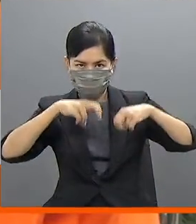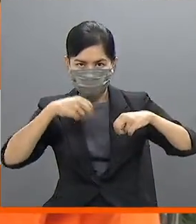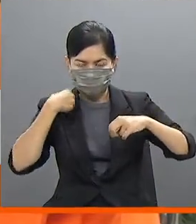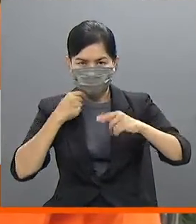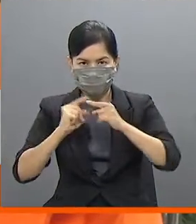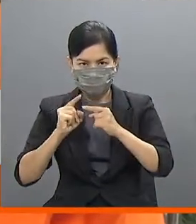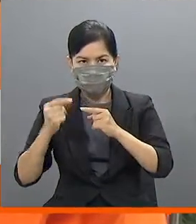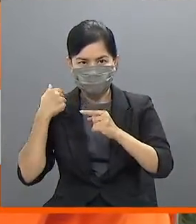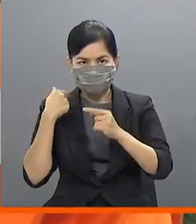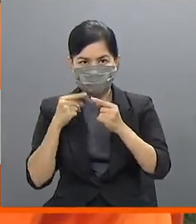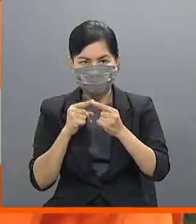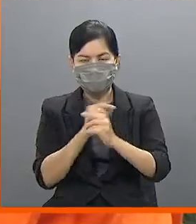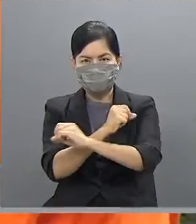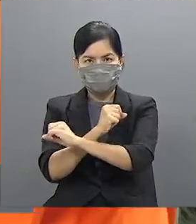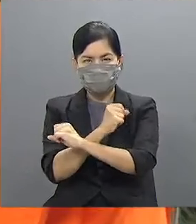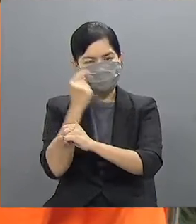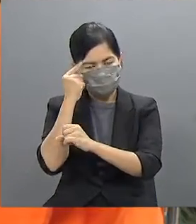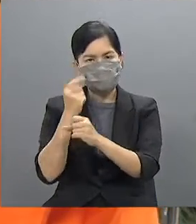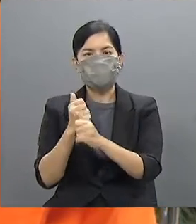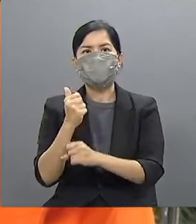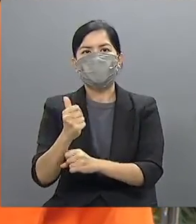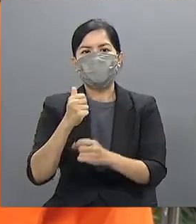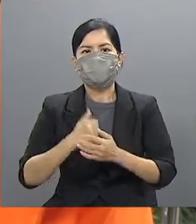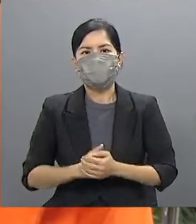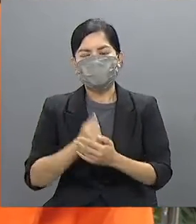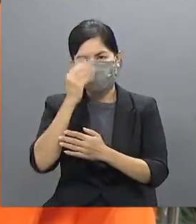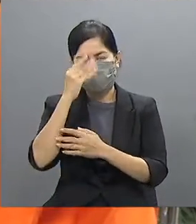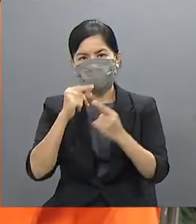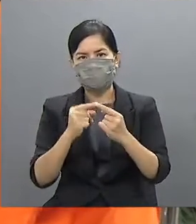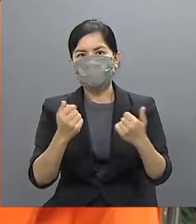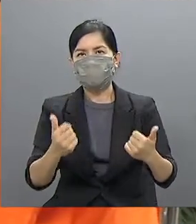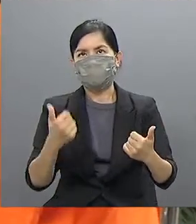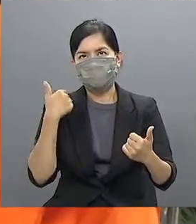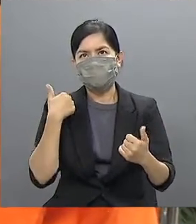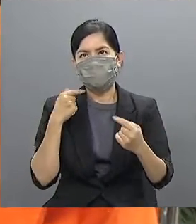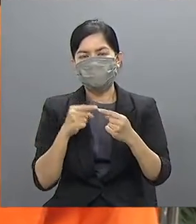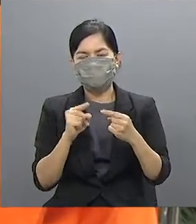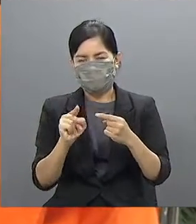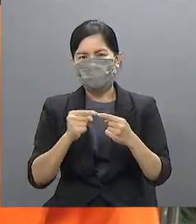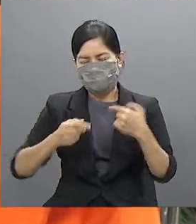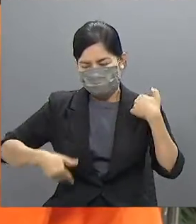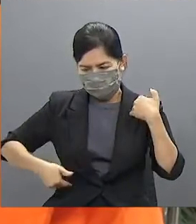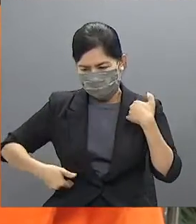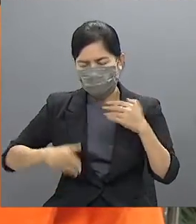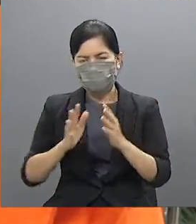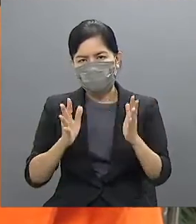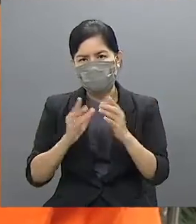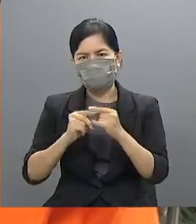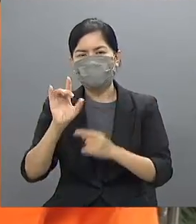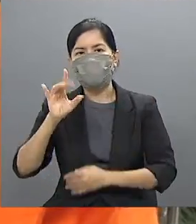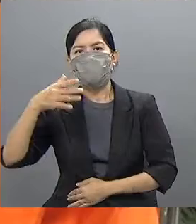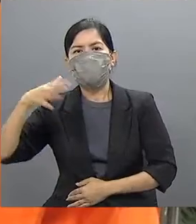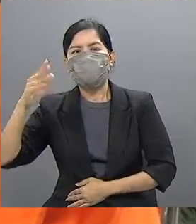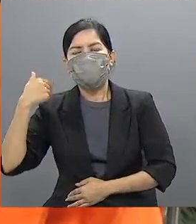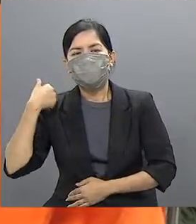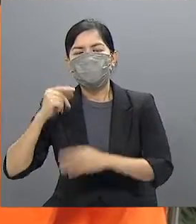เวรนั้นก็ไม่น่าจะหนักตัวเราเพราะว่าจริงวันนี้ก็เยอะประมาณ 100กว่าตัวแล้วนะอ่าว่าก็ก็ไม่มีลิงตัวไหนเป็นโรค